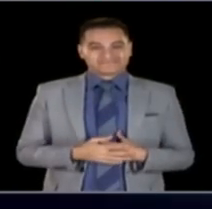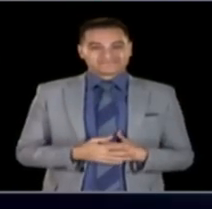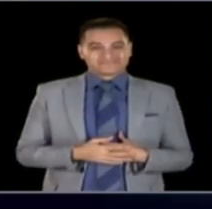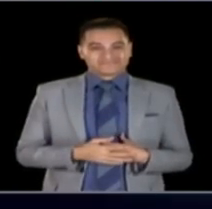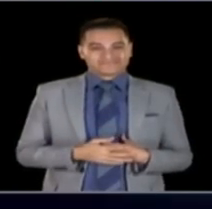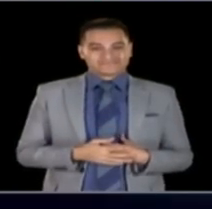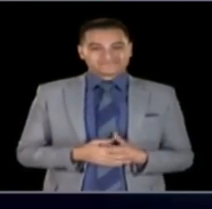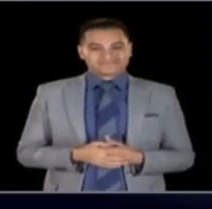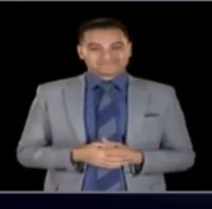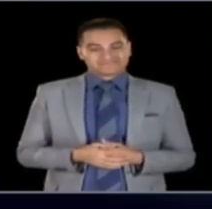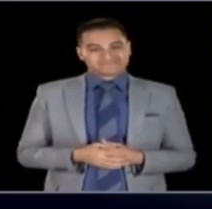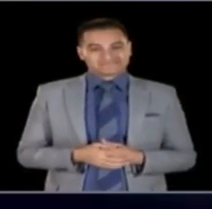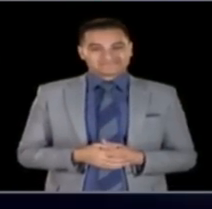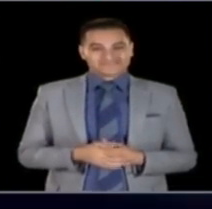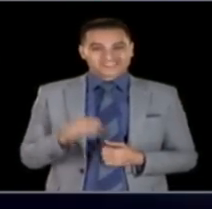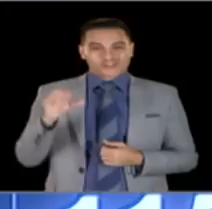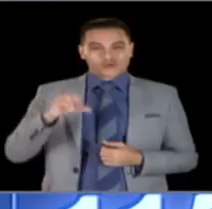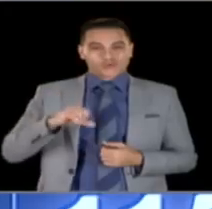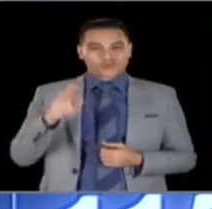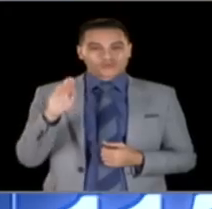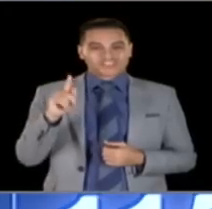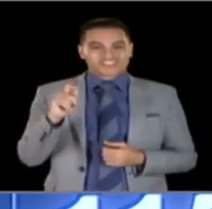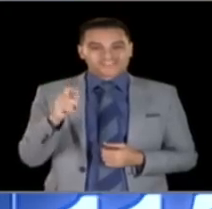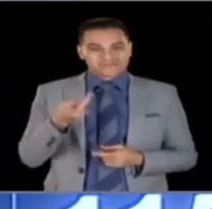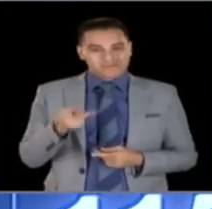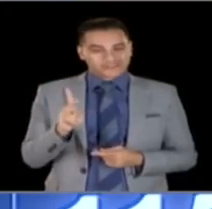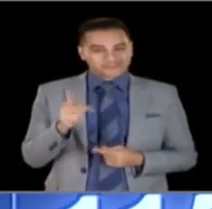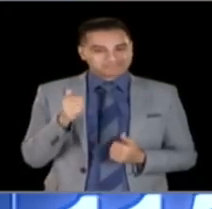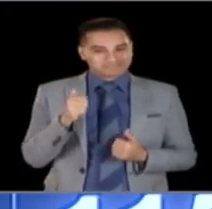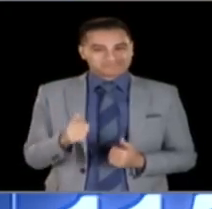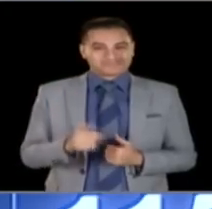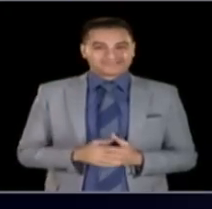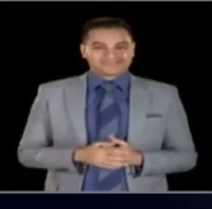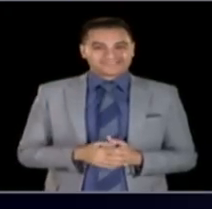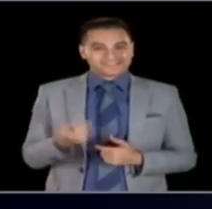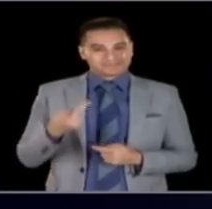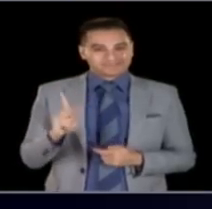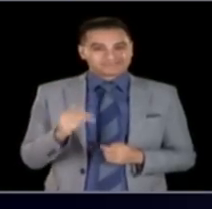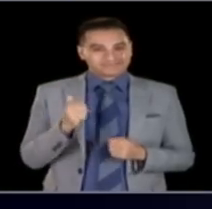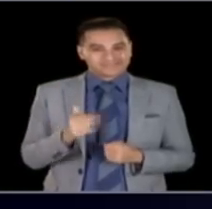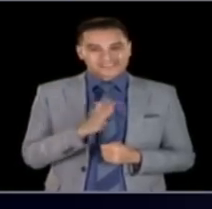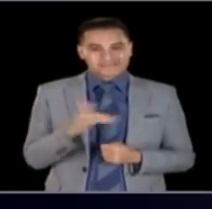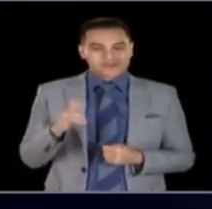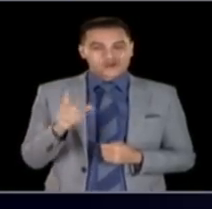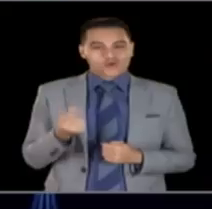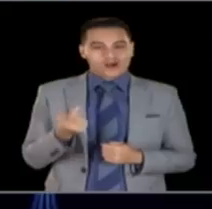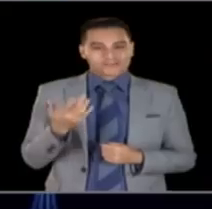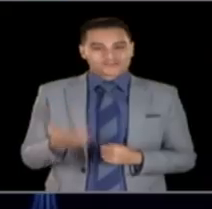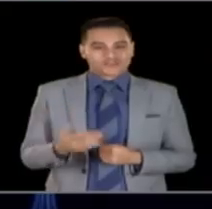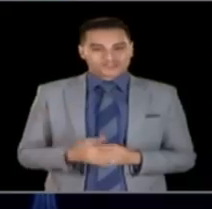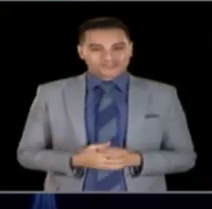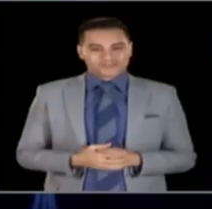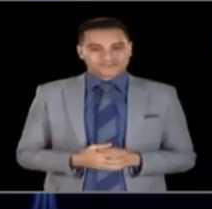مني تعال يا يوسف يا محظوظ. يا محظوظ